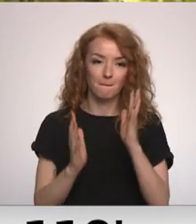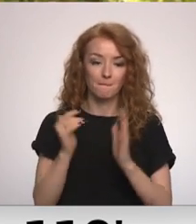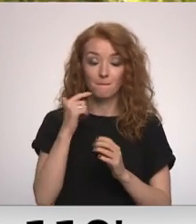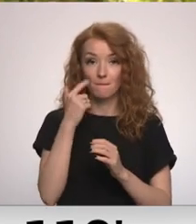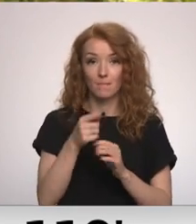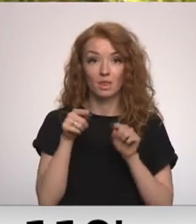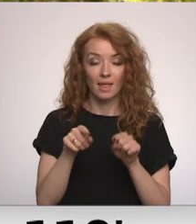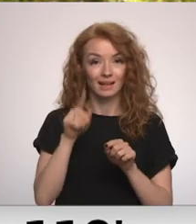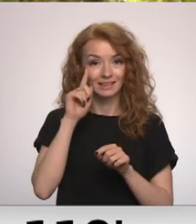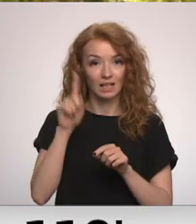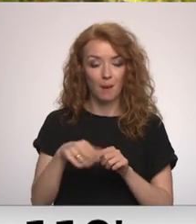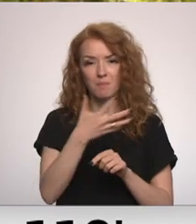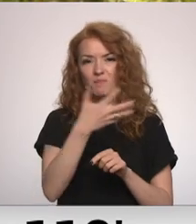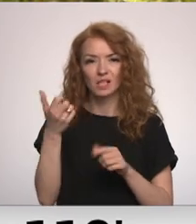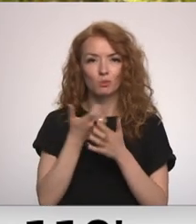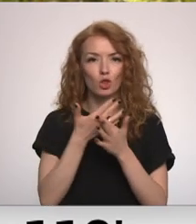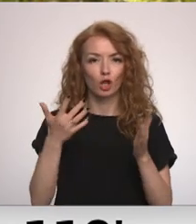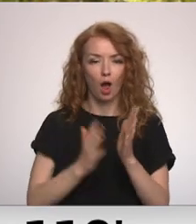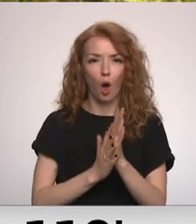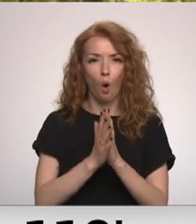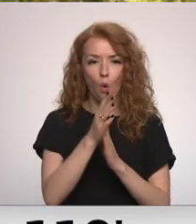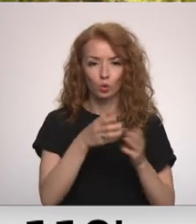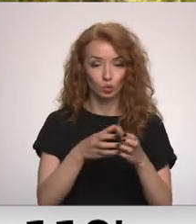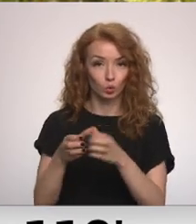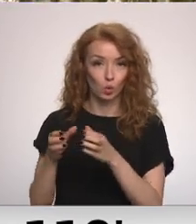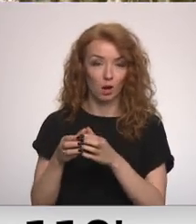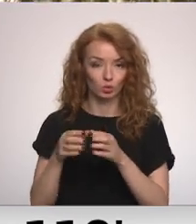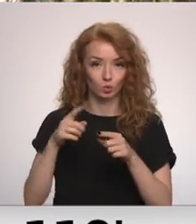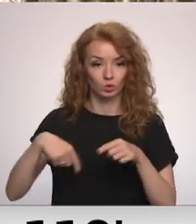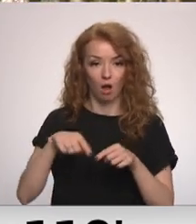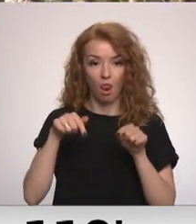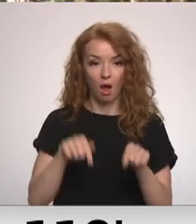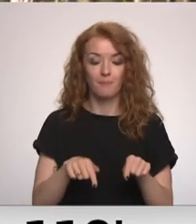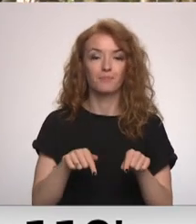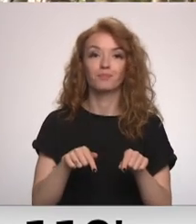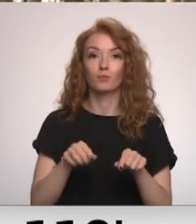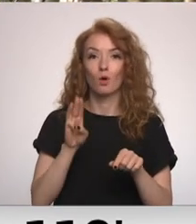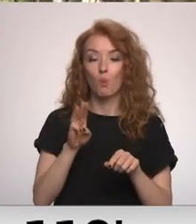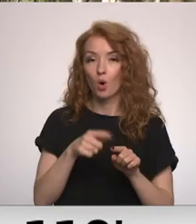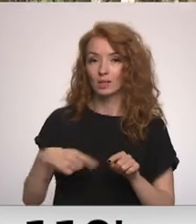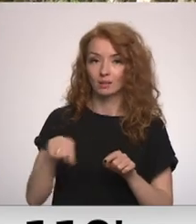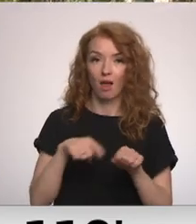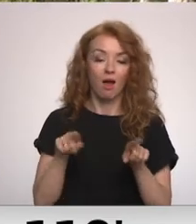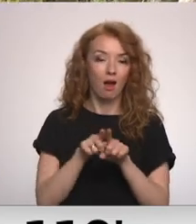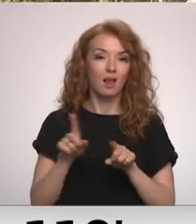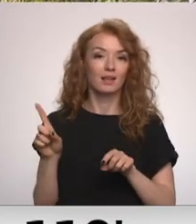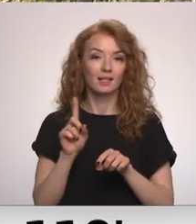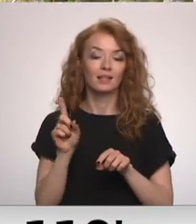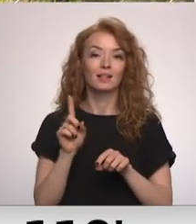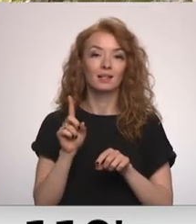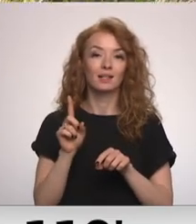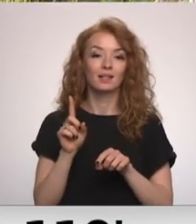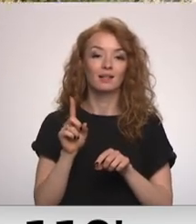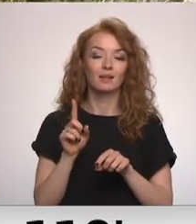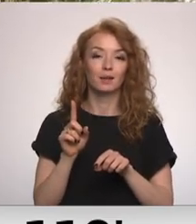zināms vairāk pa 500 dažādām augu sugām ir Mauricas salā. Mauricas salā ir arī tāda izteikta,